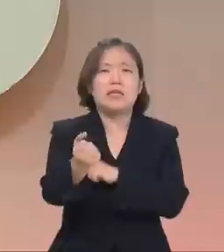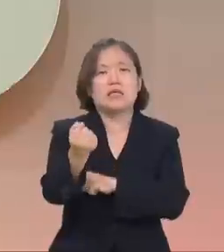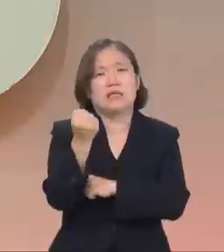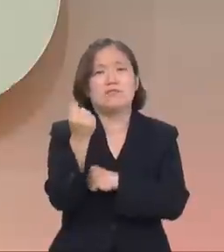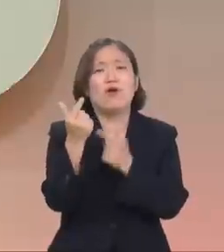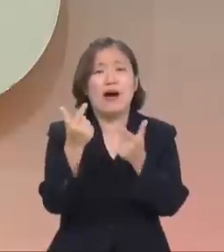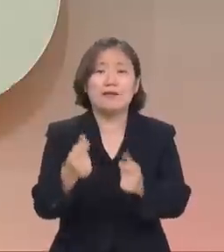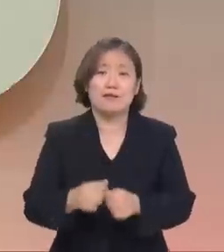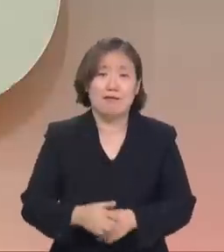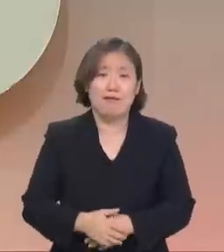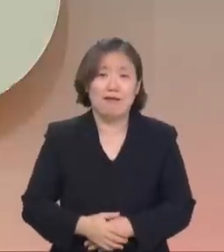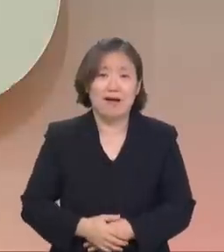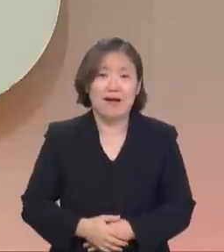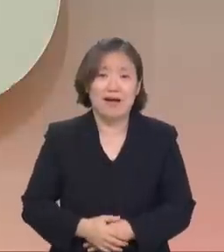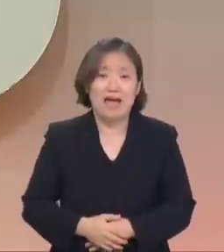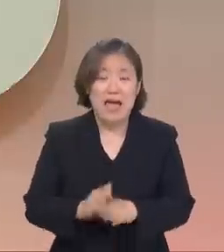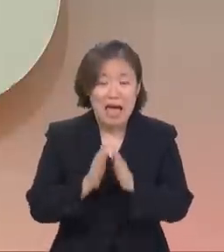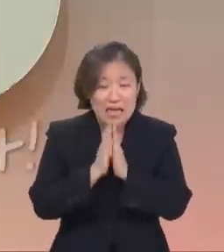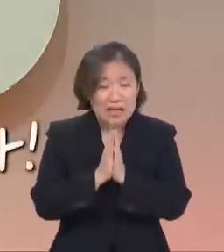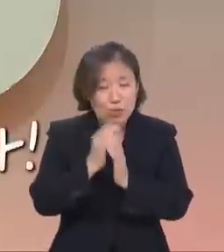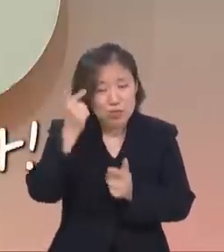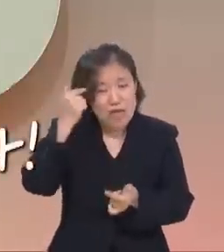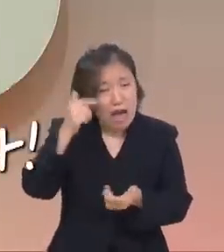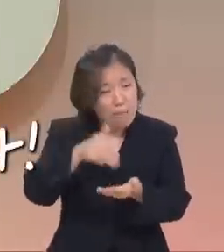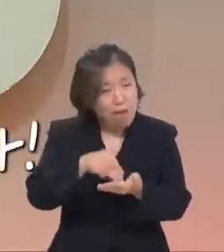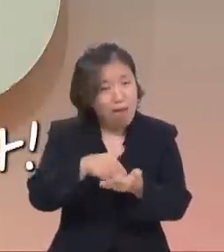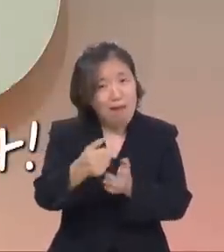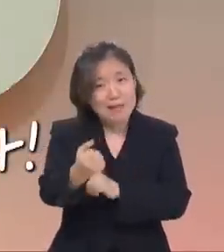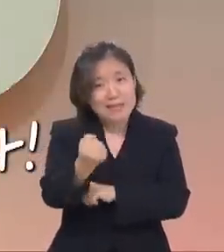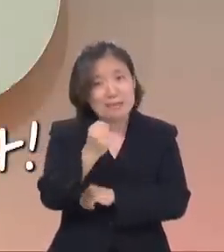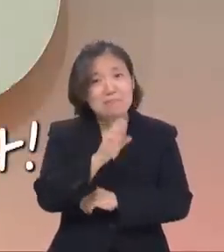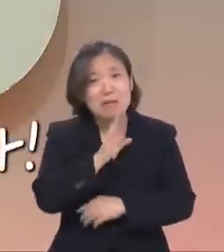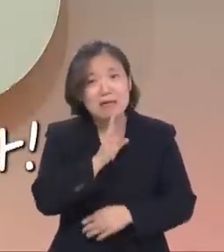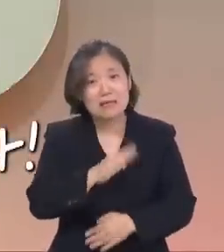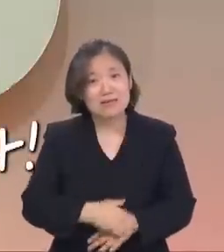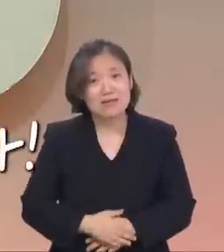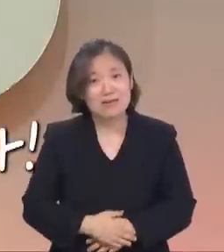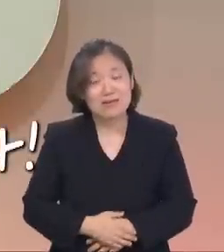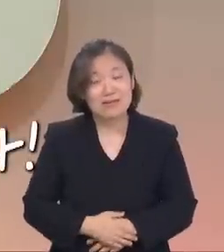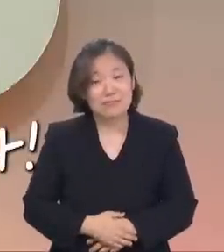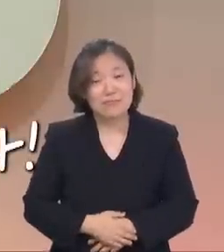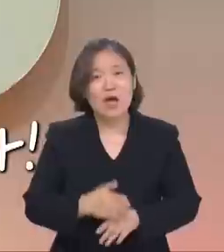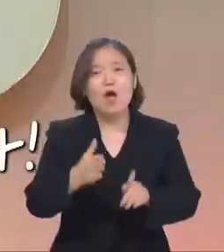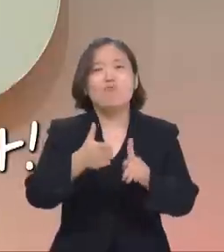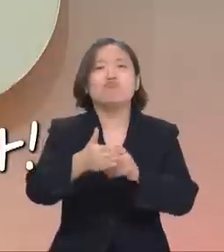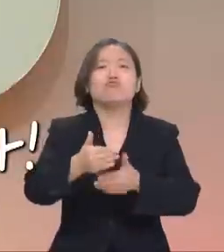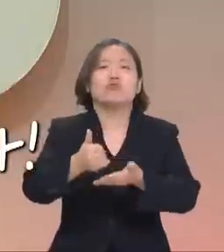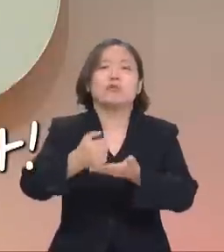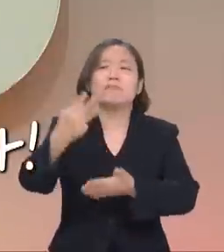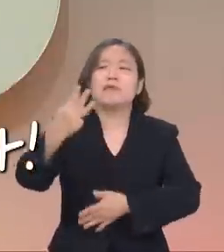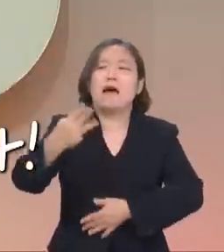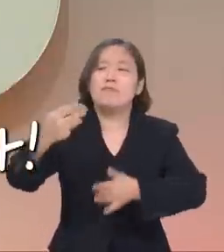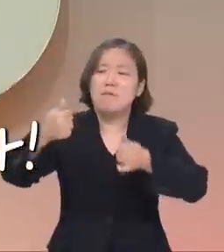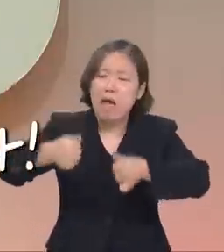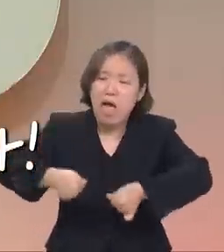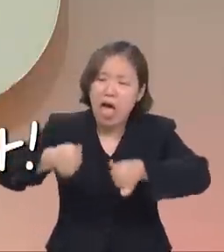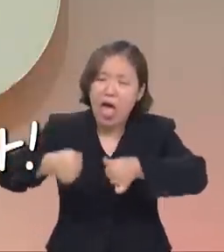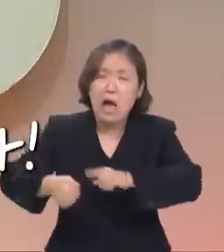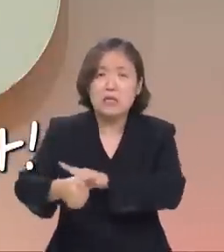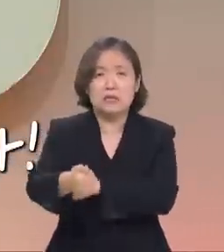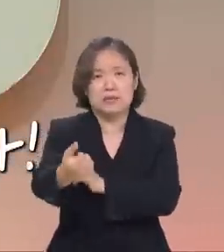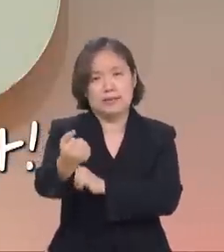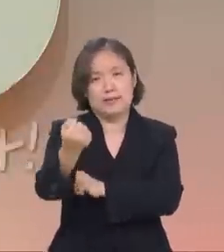이게 참외의 힘이구나 이게 부처님을 향한 삼천배의 힘이구나